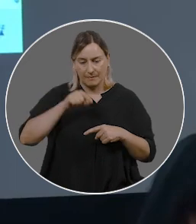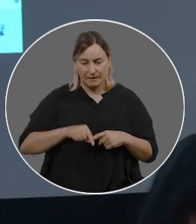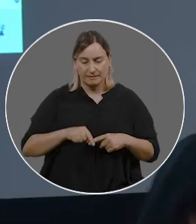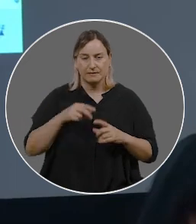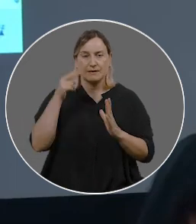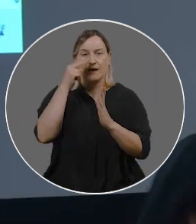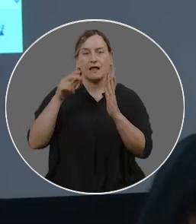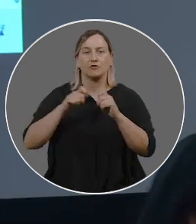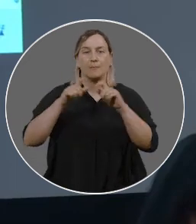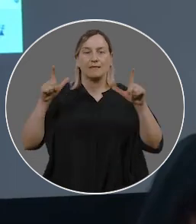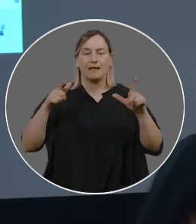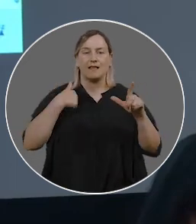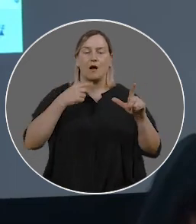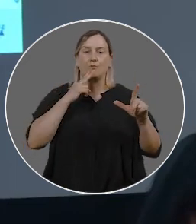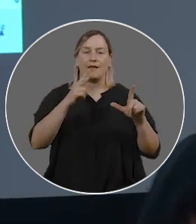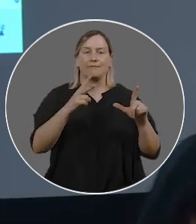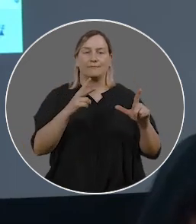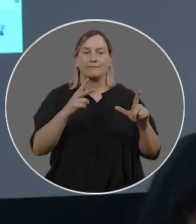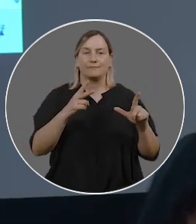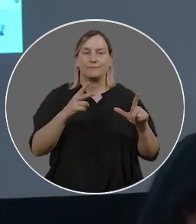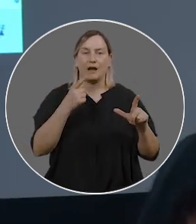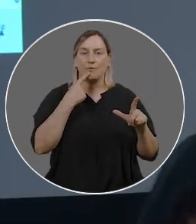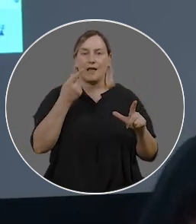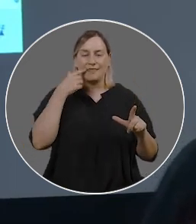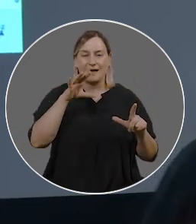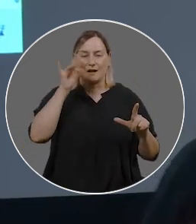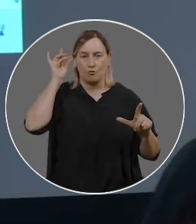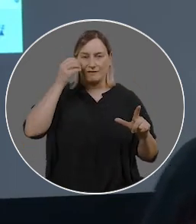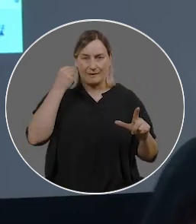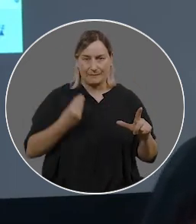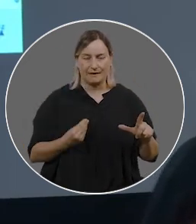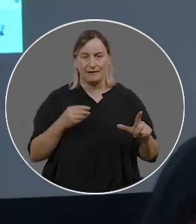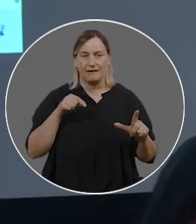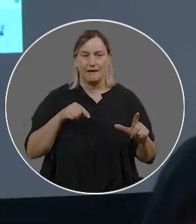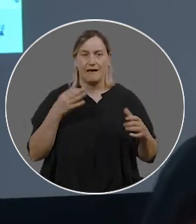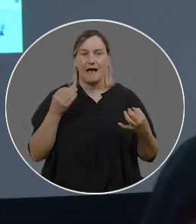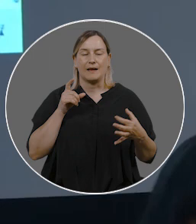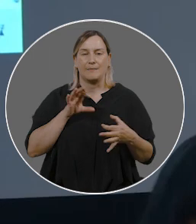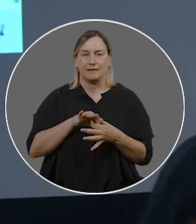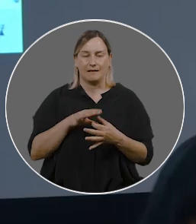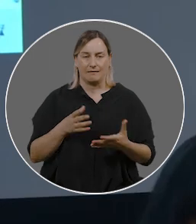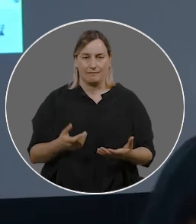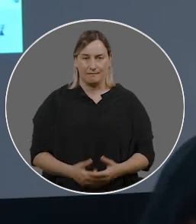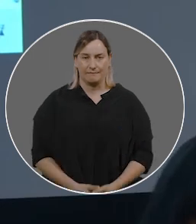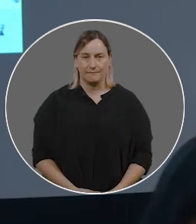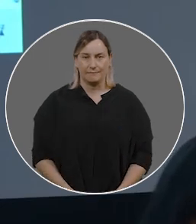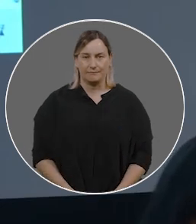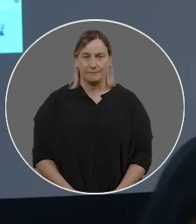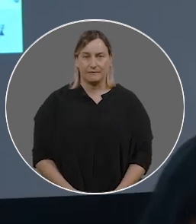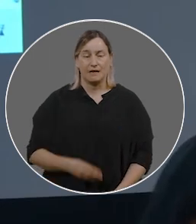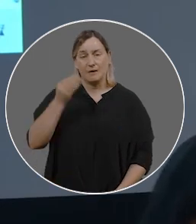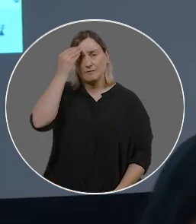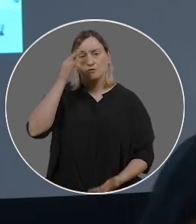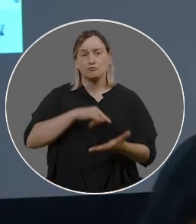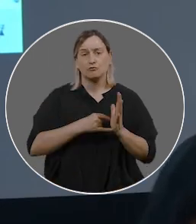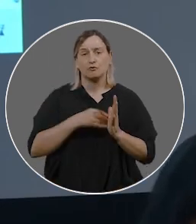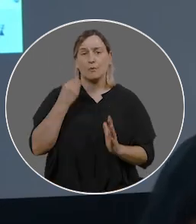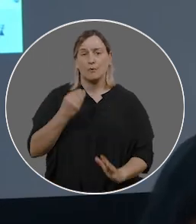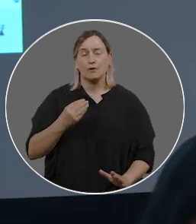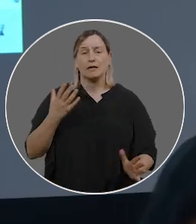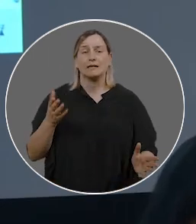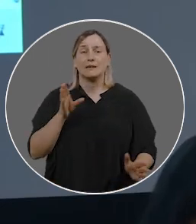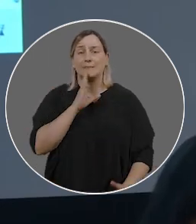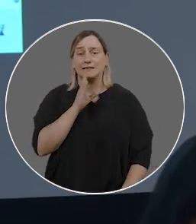pantalla, hauria de reconèixer bé a què pertany i seria una bona solució. El que passa